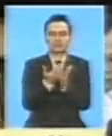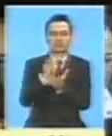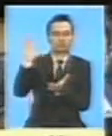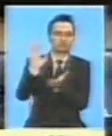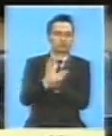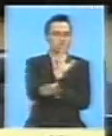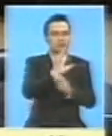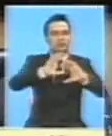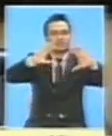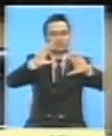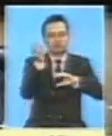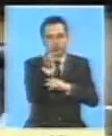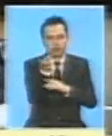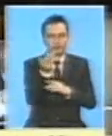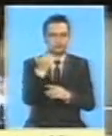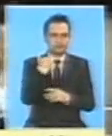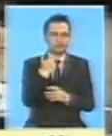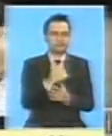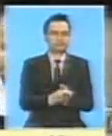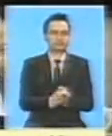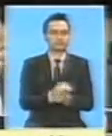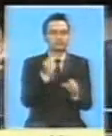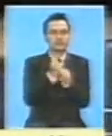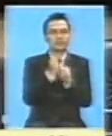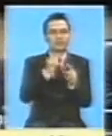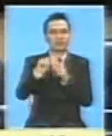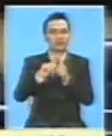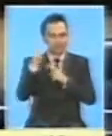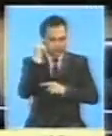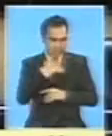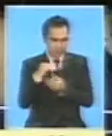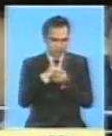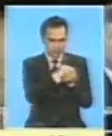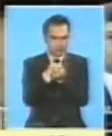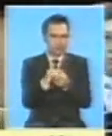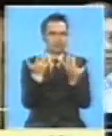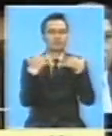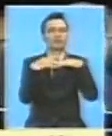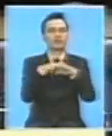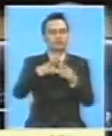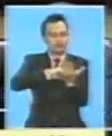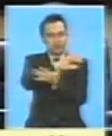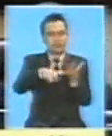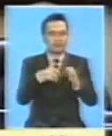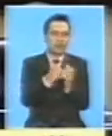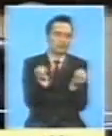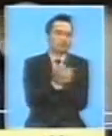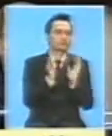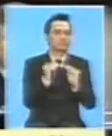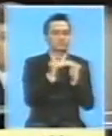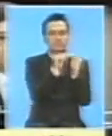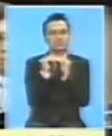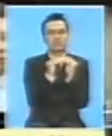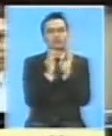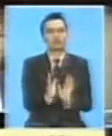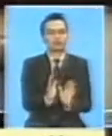นะครับในส่วนของการทำงานเหล่านี้จะต้องมีการเชื่อมโยงต่อเนื่องให้เสร็จเช่นปัญหาสาธารณะสิทธิบุคคล